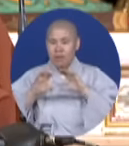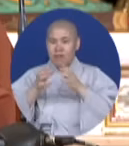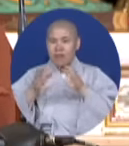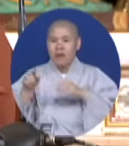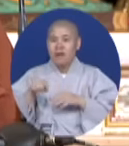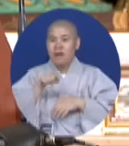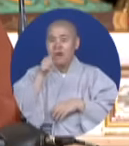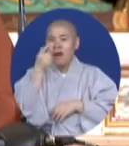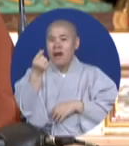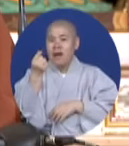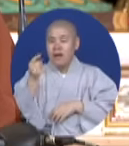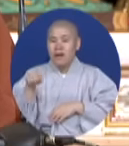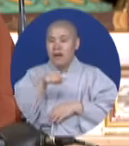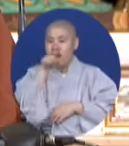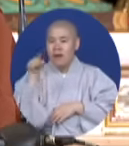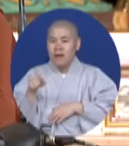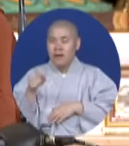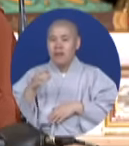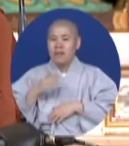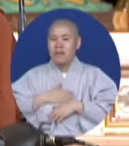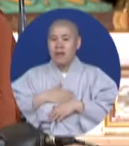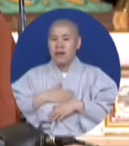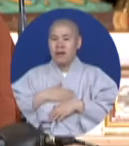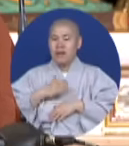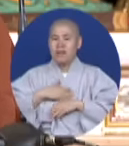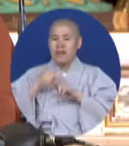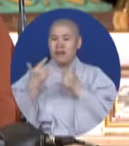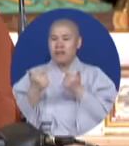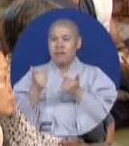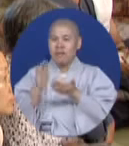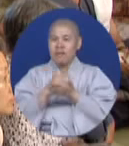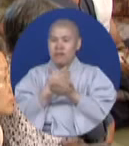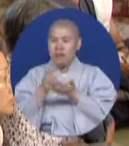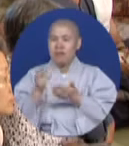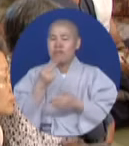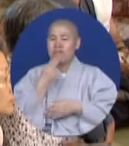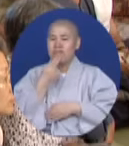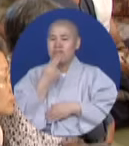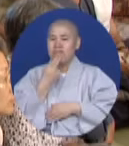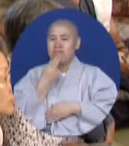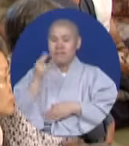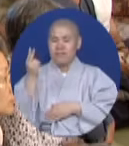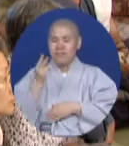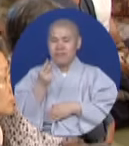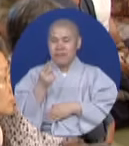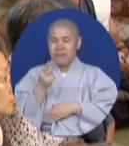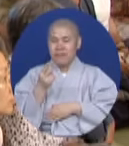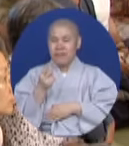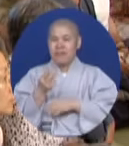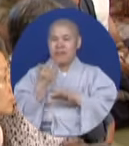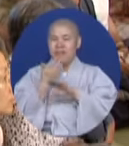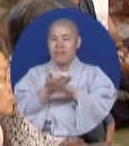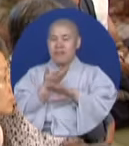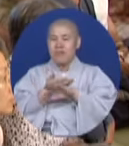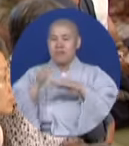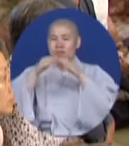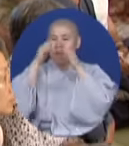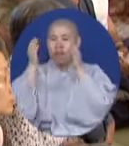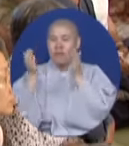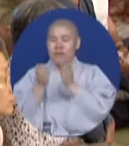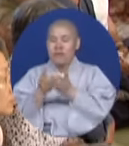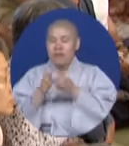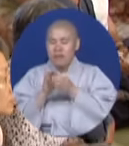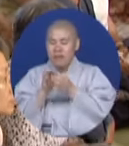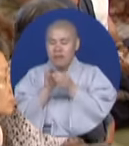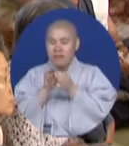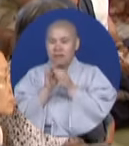이거는 나고 나 아닌 걸 알아줄 리가 없죠. 그리고 다른 모든 것에